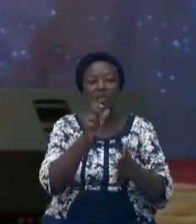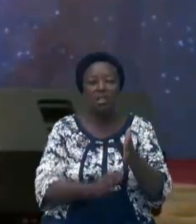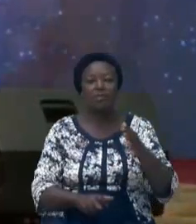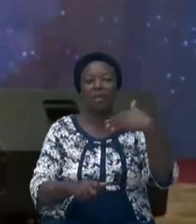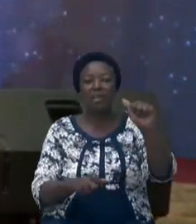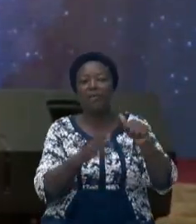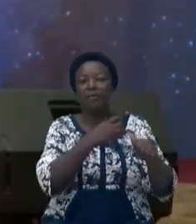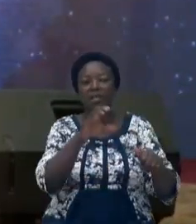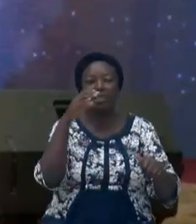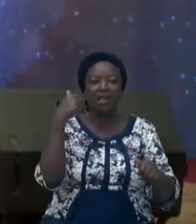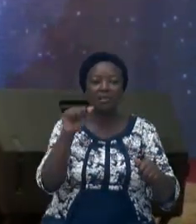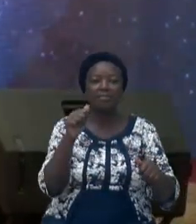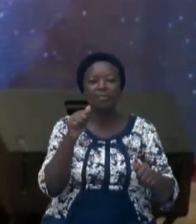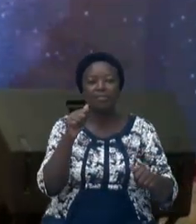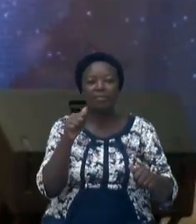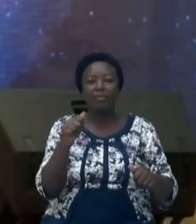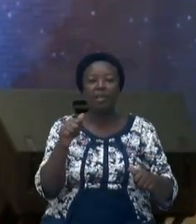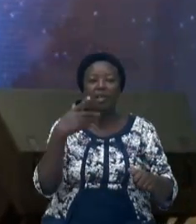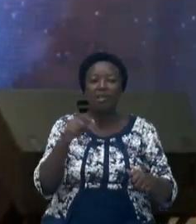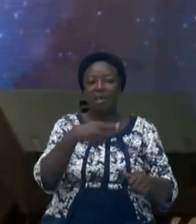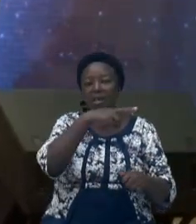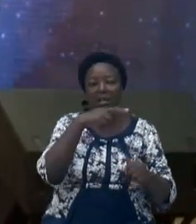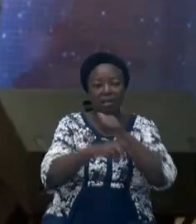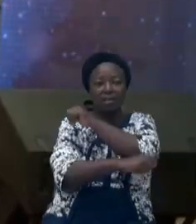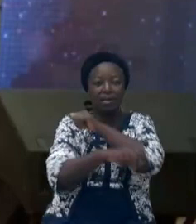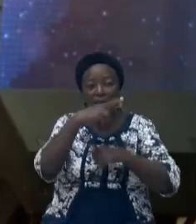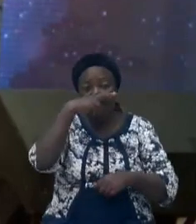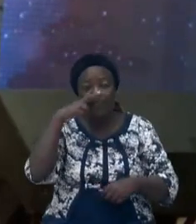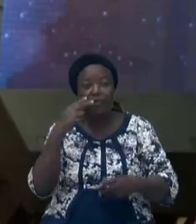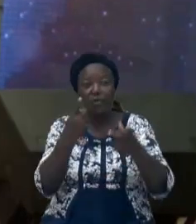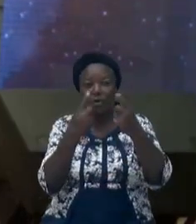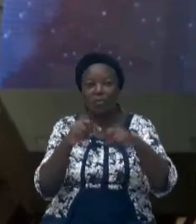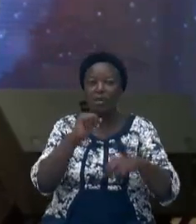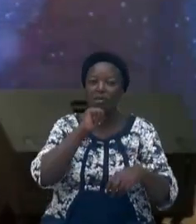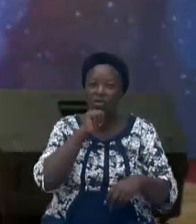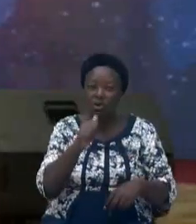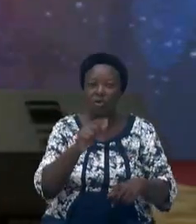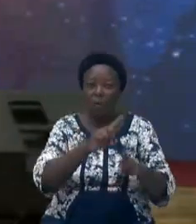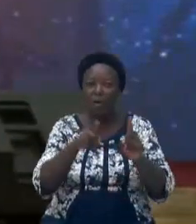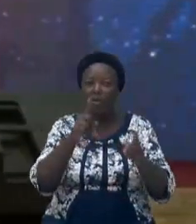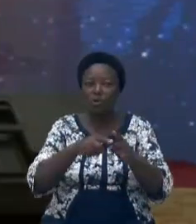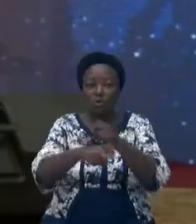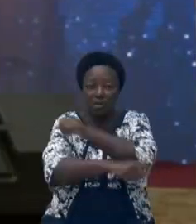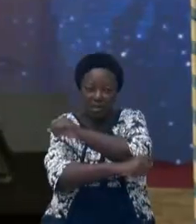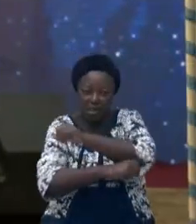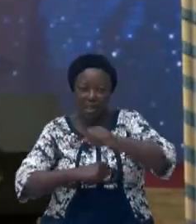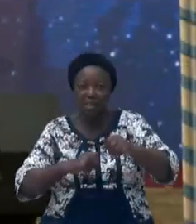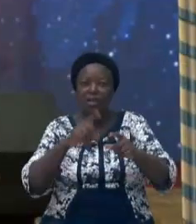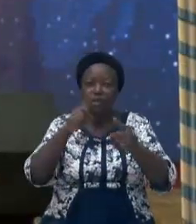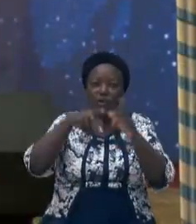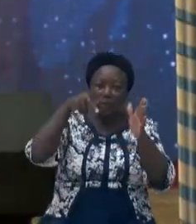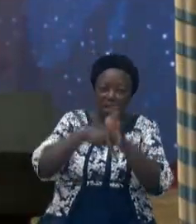verset 10 les gens chapitre 10 1 verset 10 1 le voilà le vient